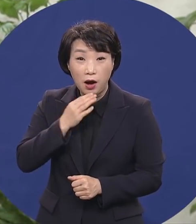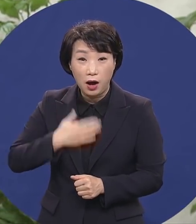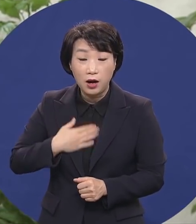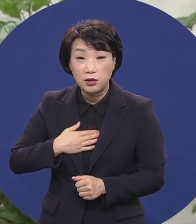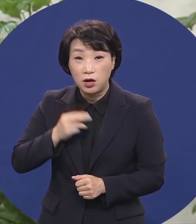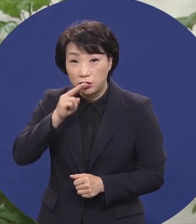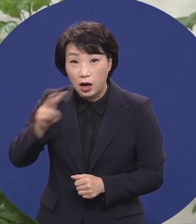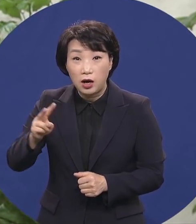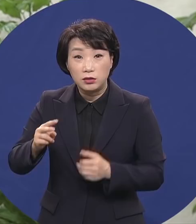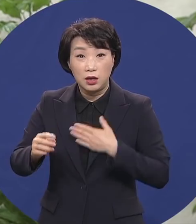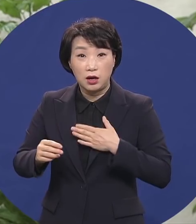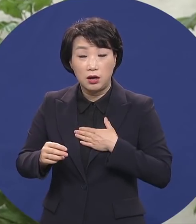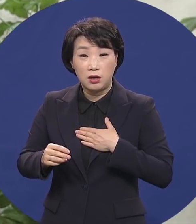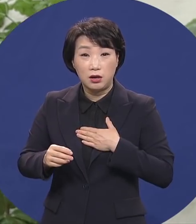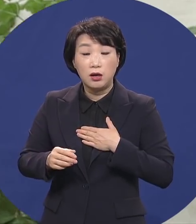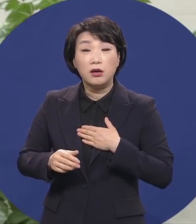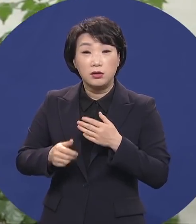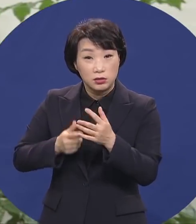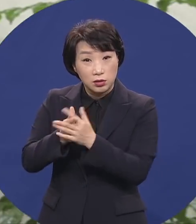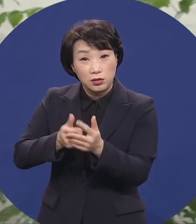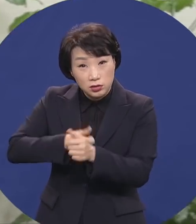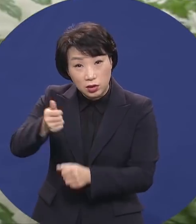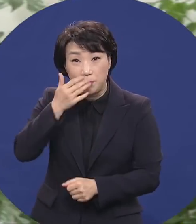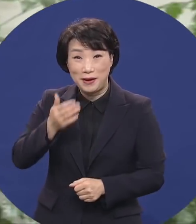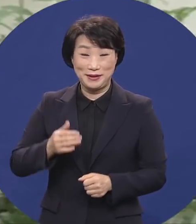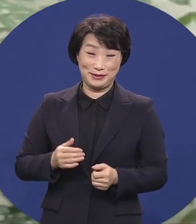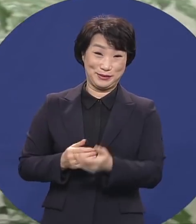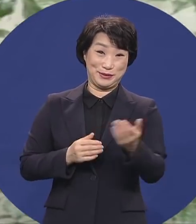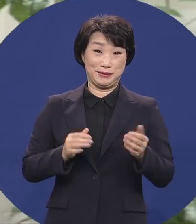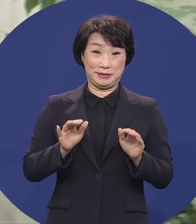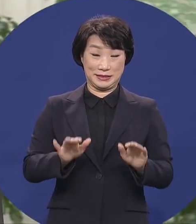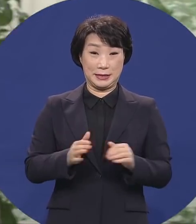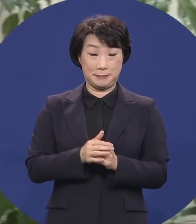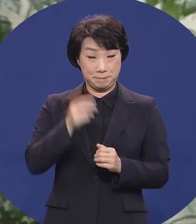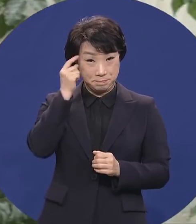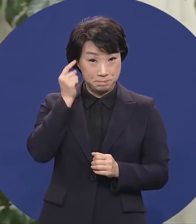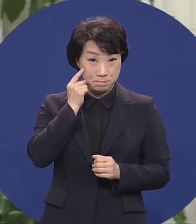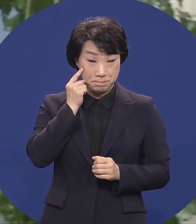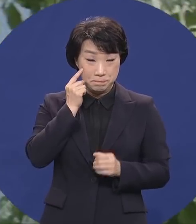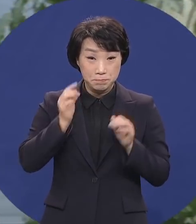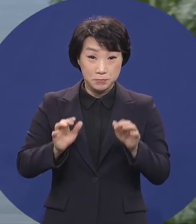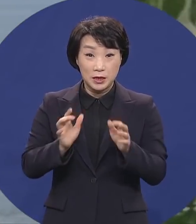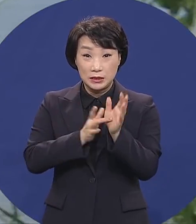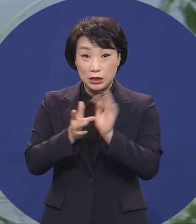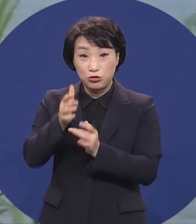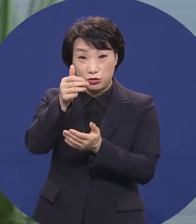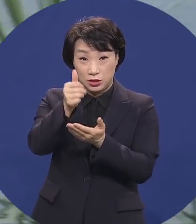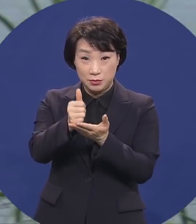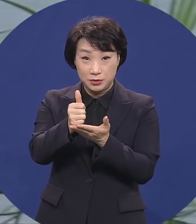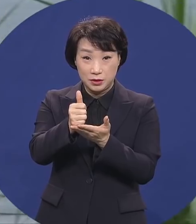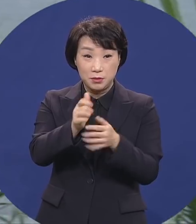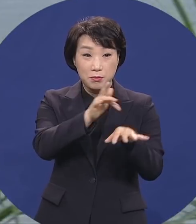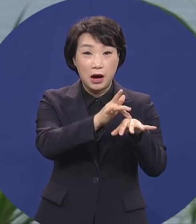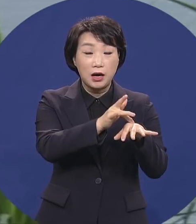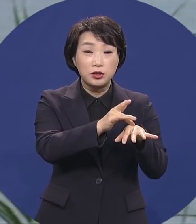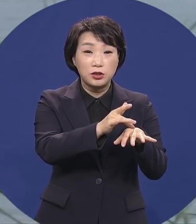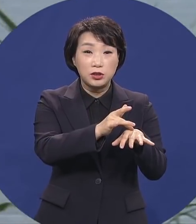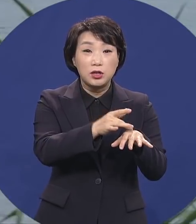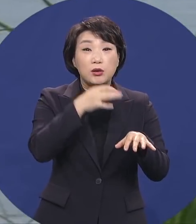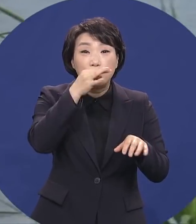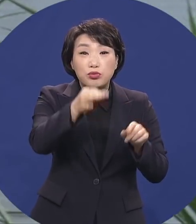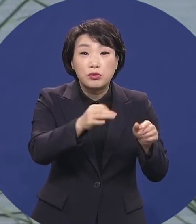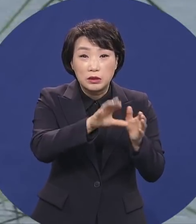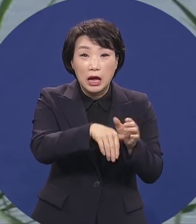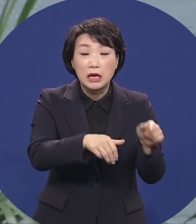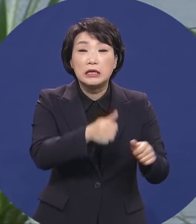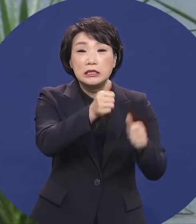무엇인지 알아야. 우리가 잘 한번 보세요. 예수님은 마귀를 향해서 시험하는